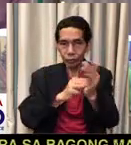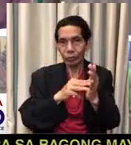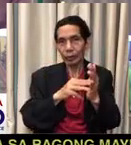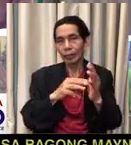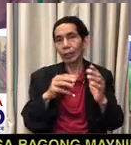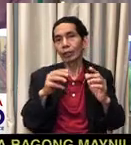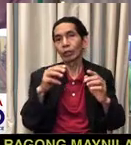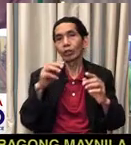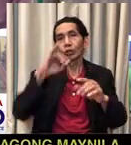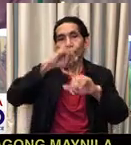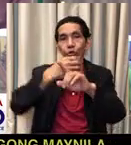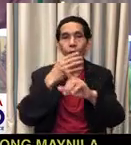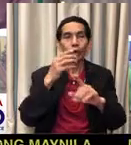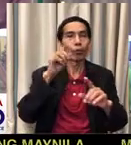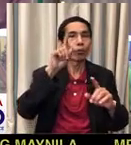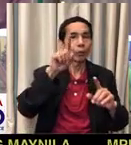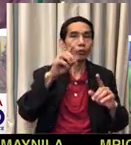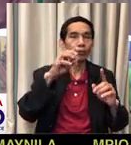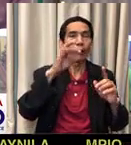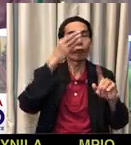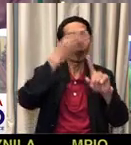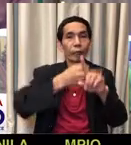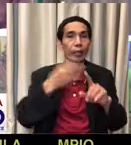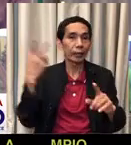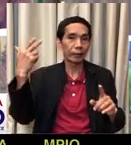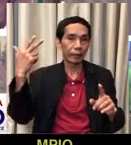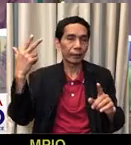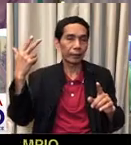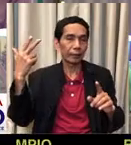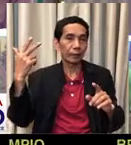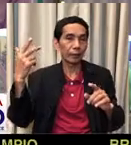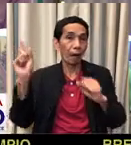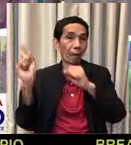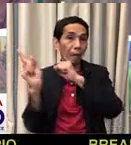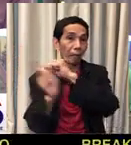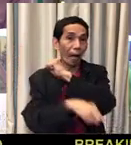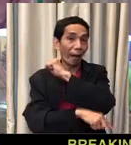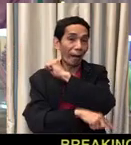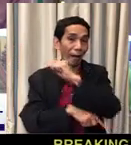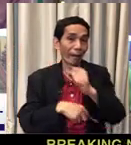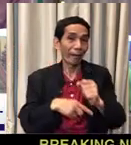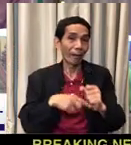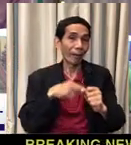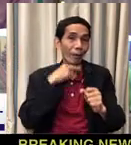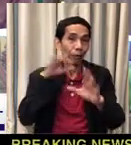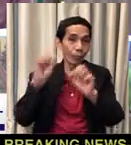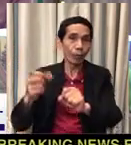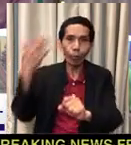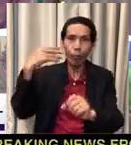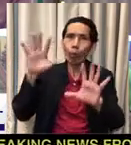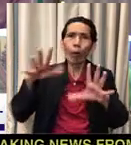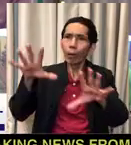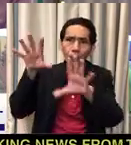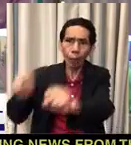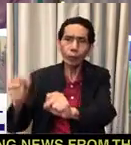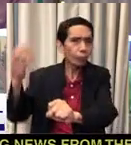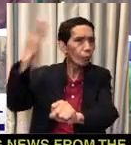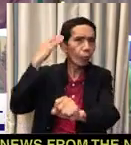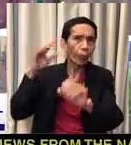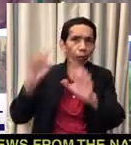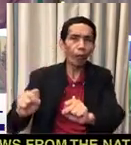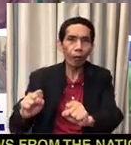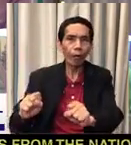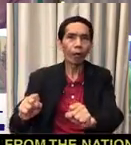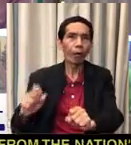986,000 from July 1 to February 13. As compared to... Ako, Diyos ko, wala na uuli nung araw. Oo, talaga.